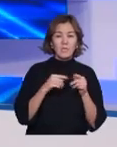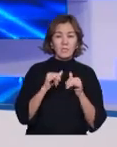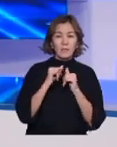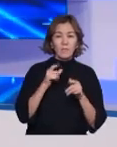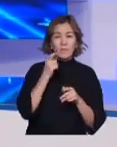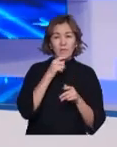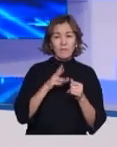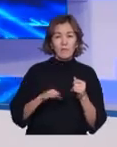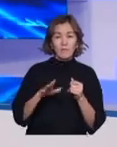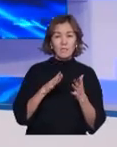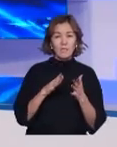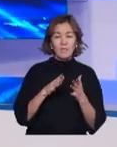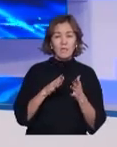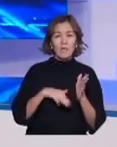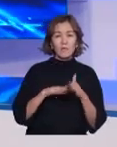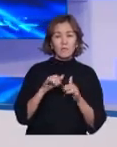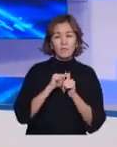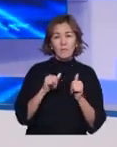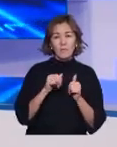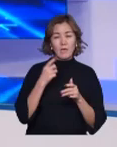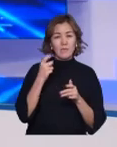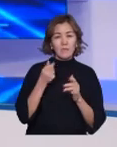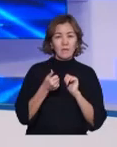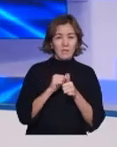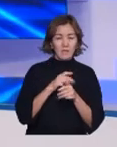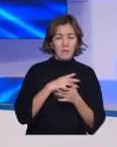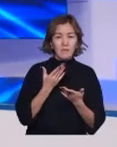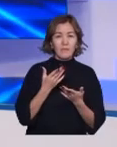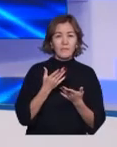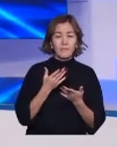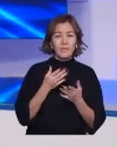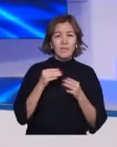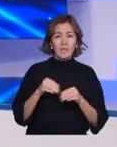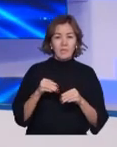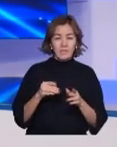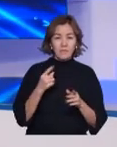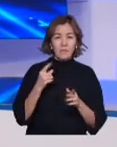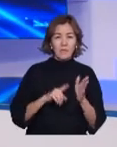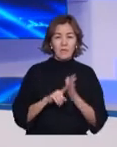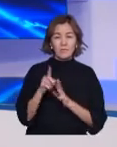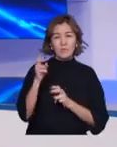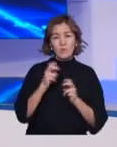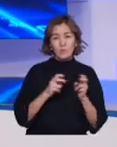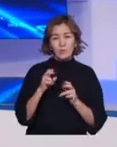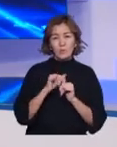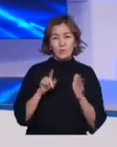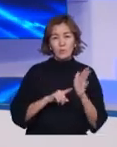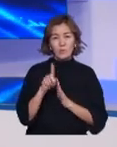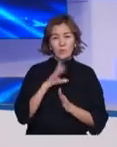Панфилов ауданындағы маңдайалды серіктестікке айналған. Кәсіби диханшылықтан бастаған еңбек адамы өндірісті де өркендетіп